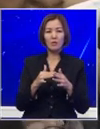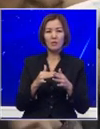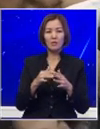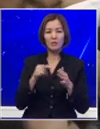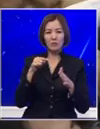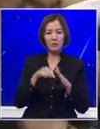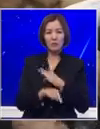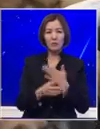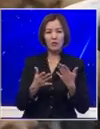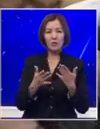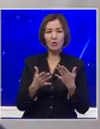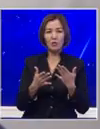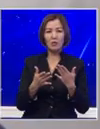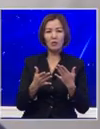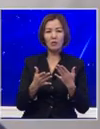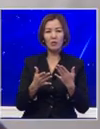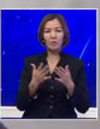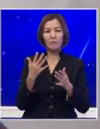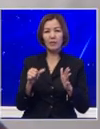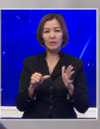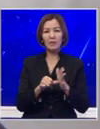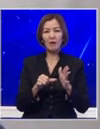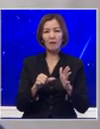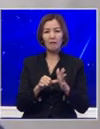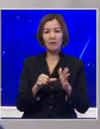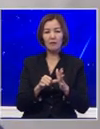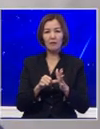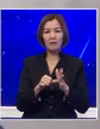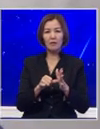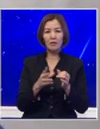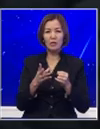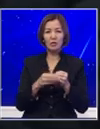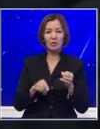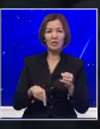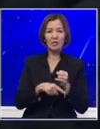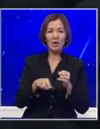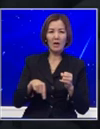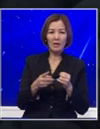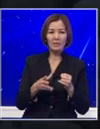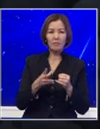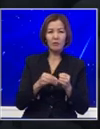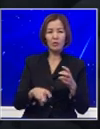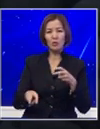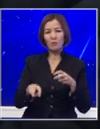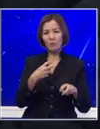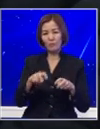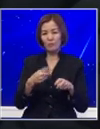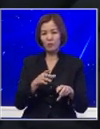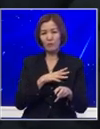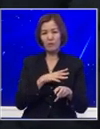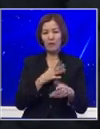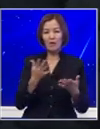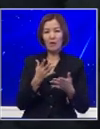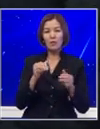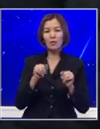қазір дүрілдетіп тұрып, 5-6 карьер ашып, жерді қазып тасталқан шығарып жатыр. Bunu kalay